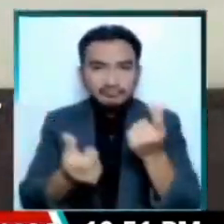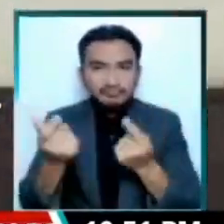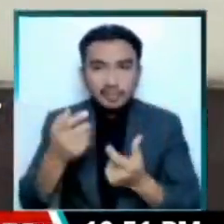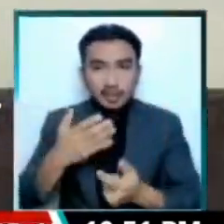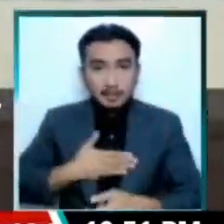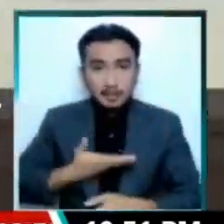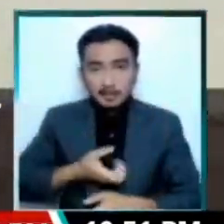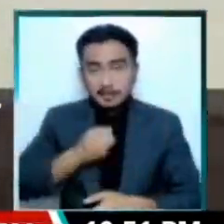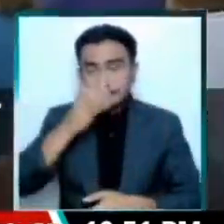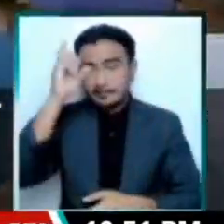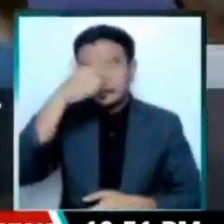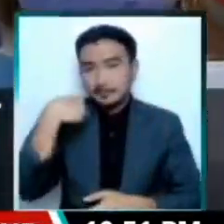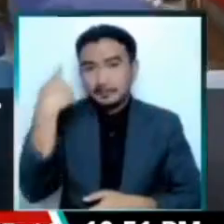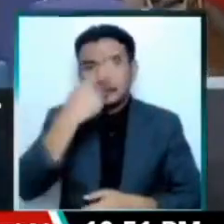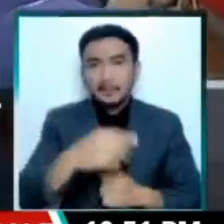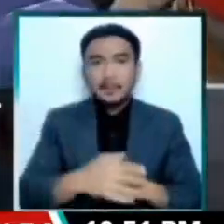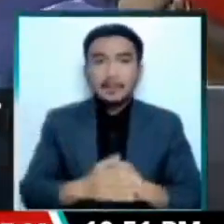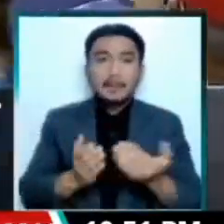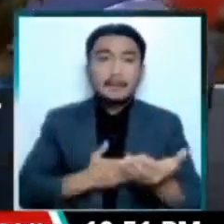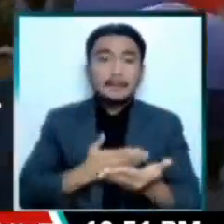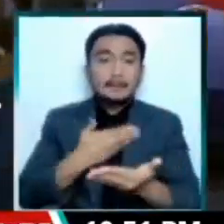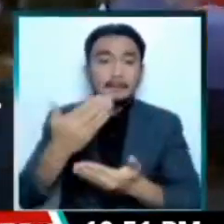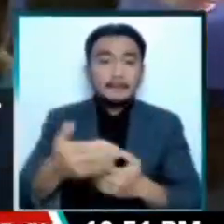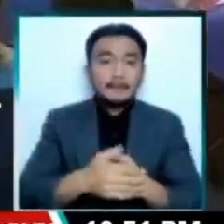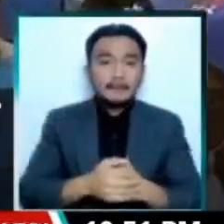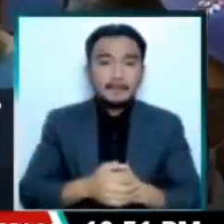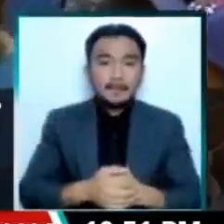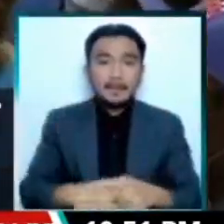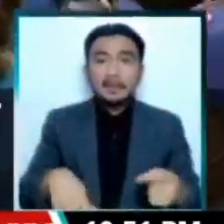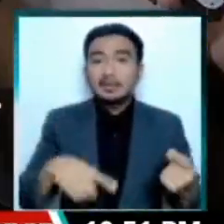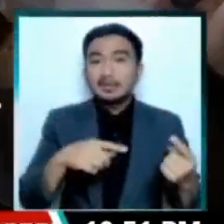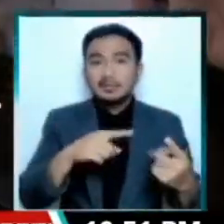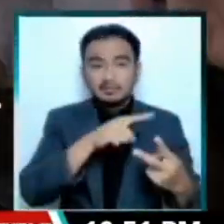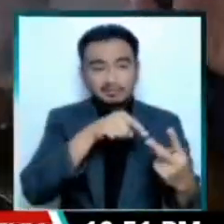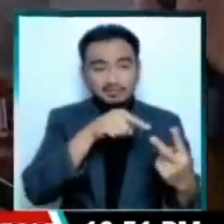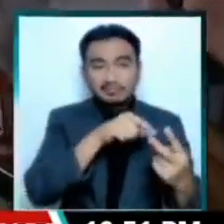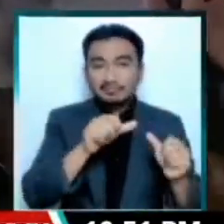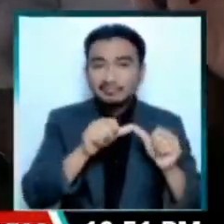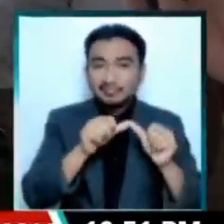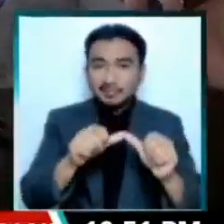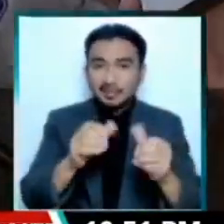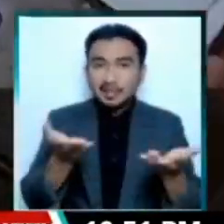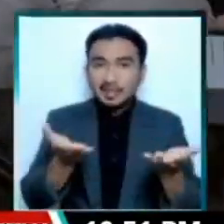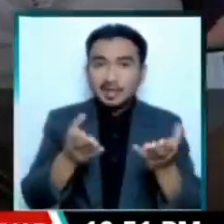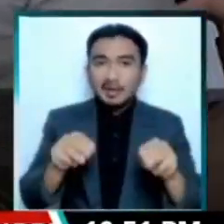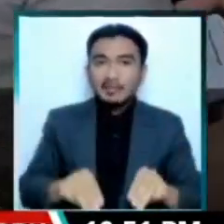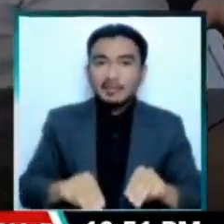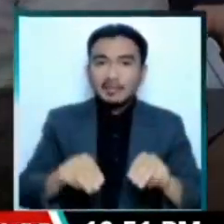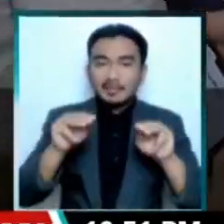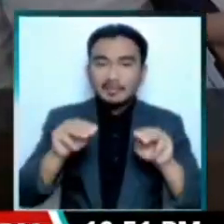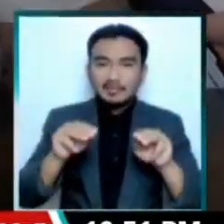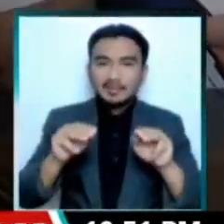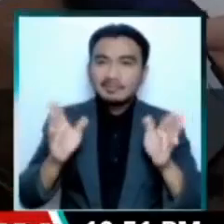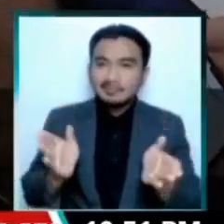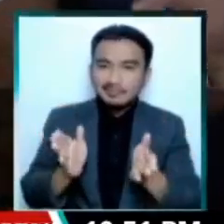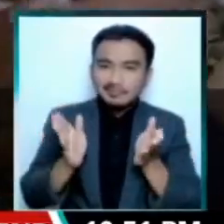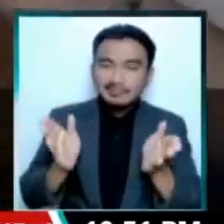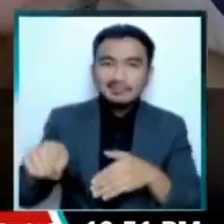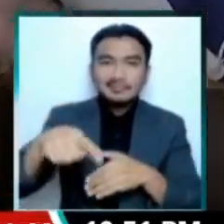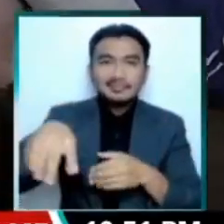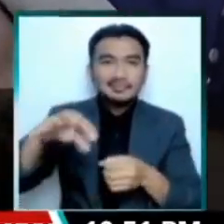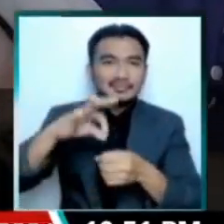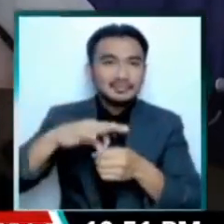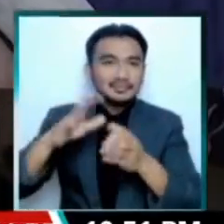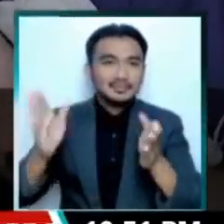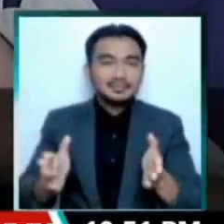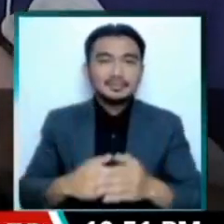din ng Team Isko ang iba't ibang bahagi ng Malabon para manuyo ng mga botante. Kaugnay naman ang pagbasura ng COMELEC First Division sa disqualification